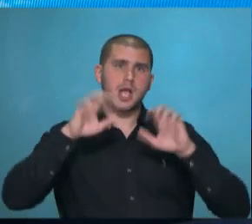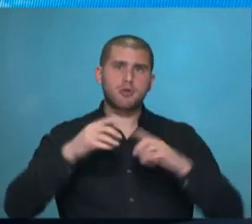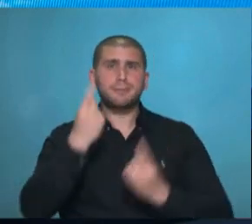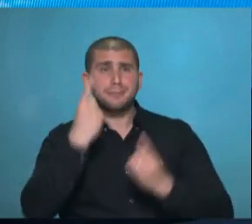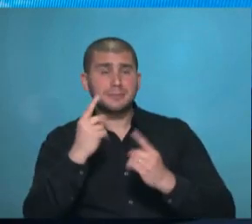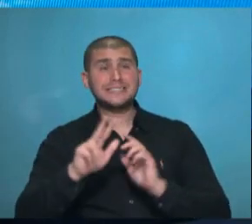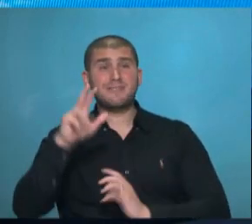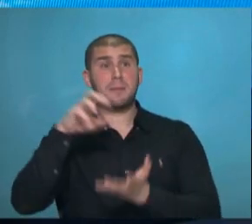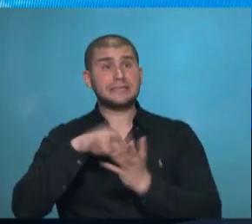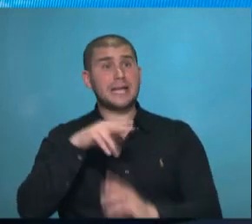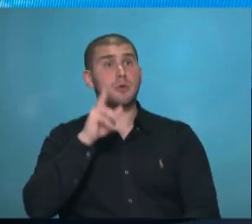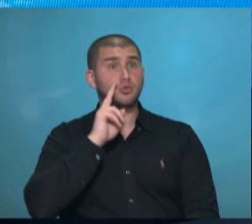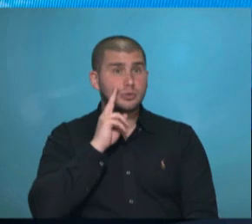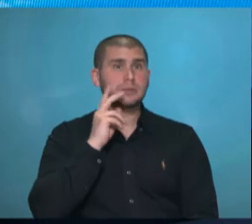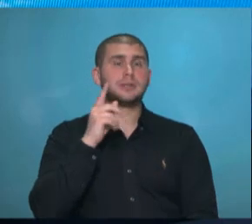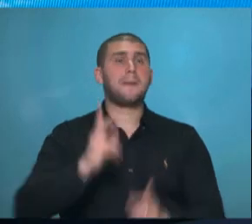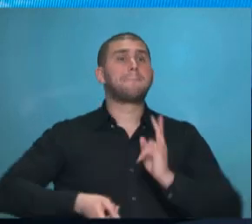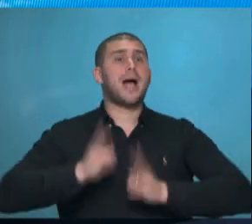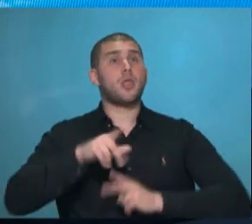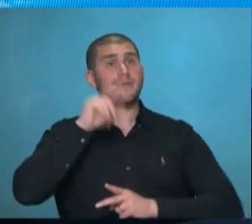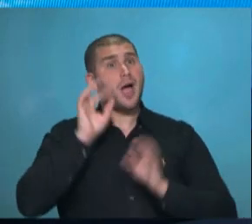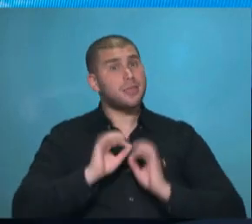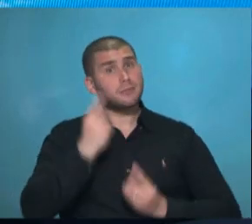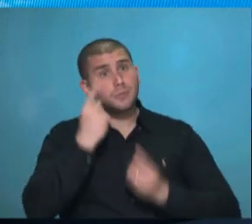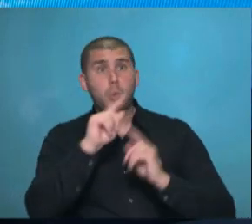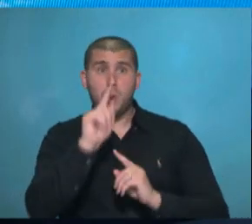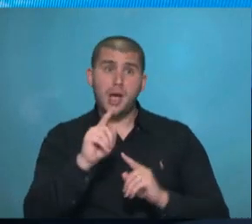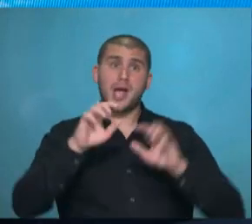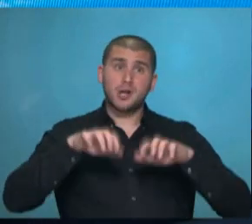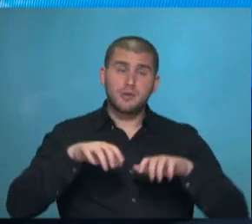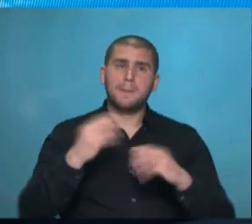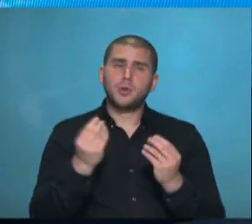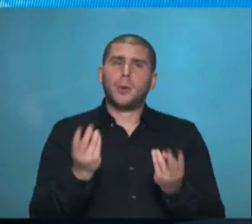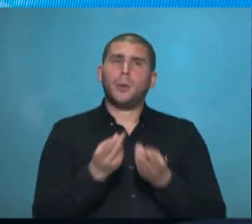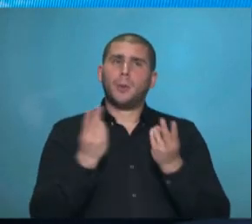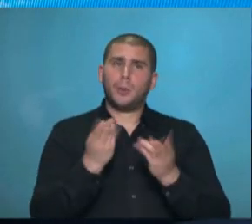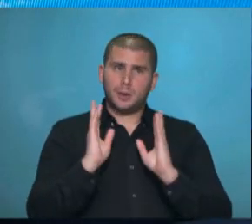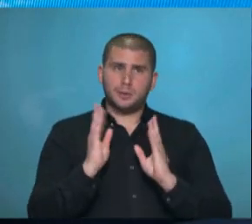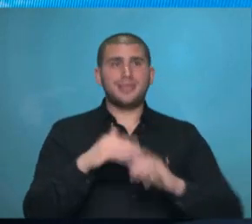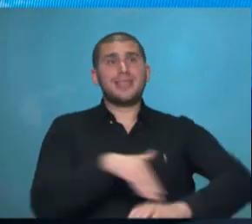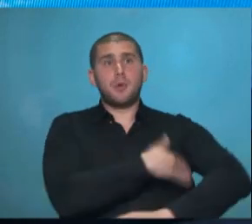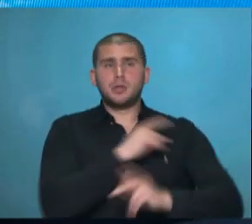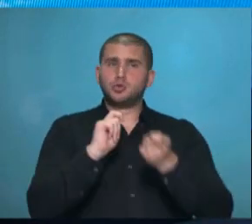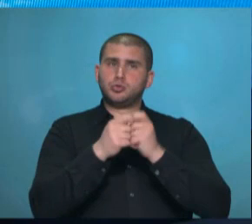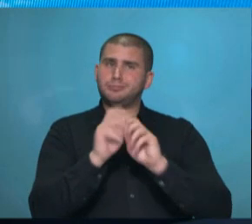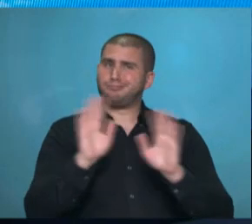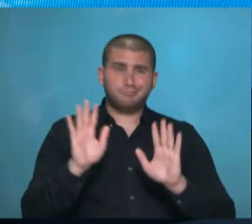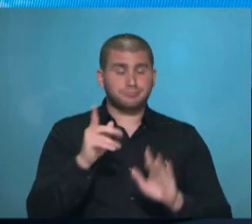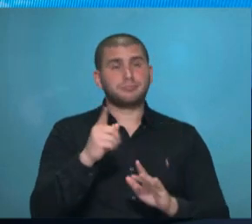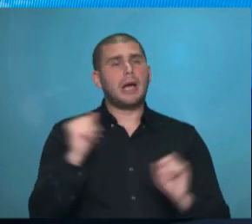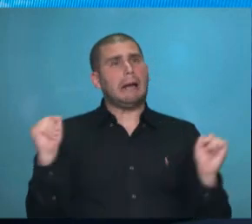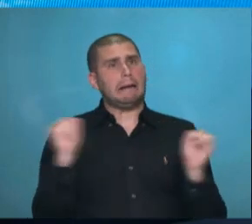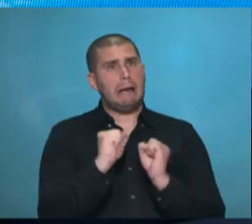גם בשישי, מרתון תל אביב, עדיין יכול לרדת ככה איזשהו גשם, אבל משהו קל, מרענן, טמפרטורות לא משתנות, קר מהרגיל